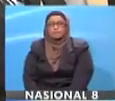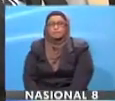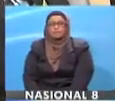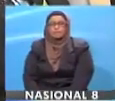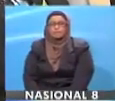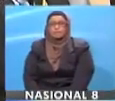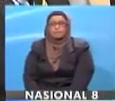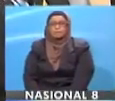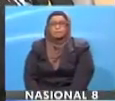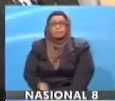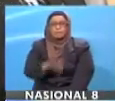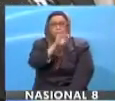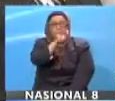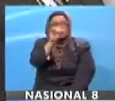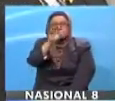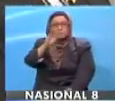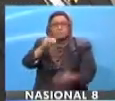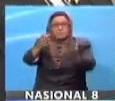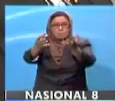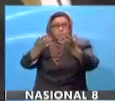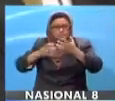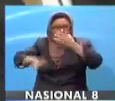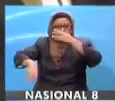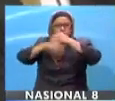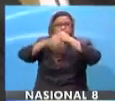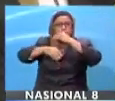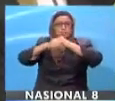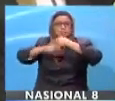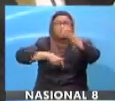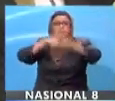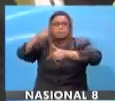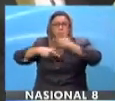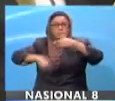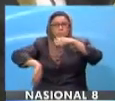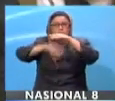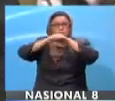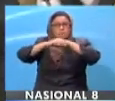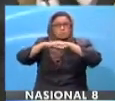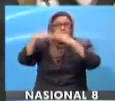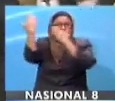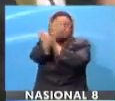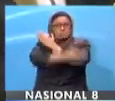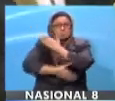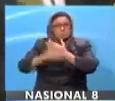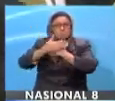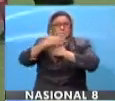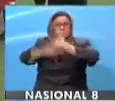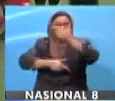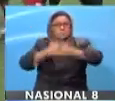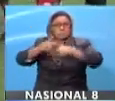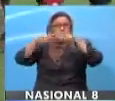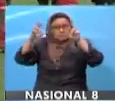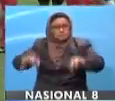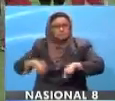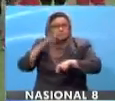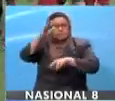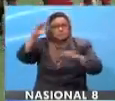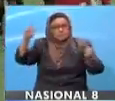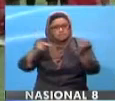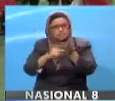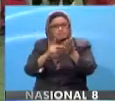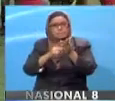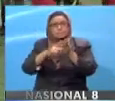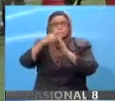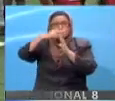Sementara itu, FAM mahu menggiatkan lagi Liga Bola Sepak di seluruh negara. Liga Rakyat akan diperkenal pada bulan Ogos